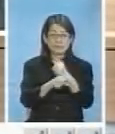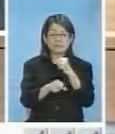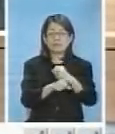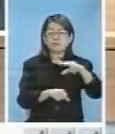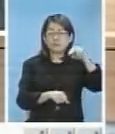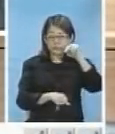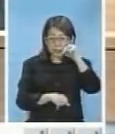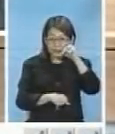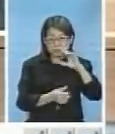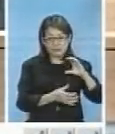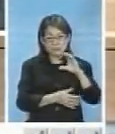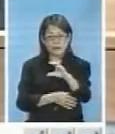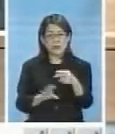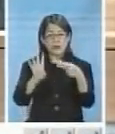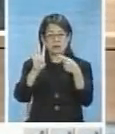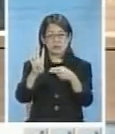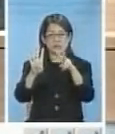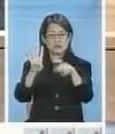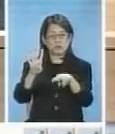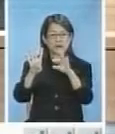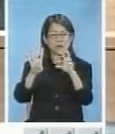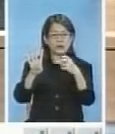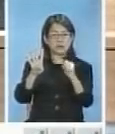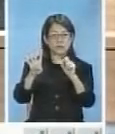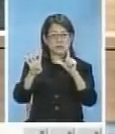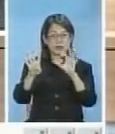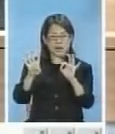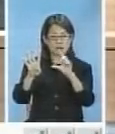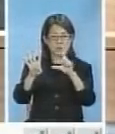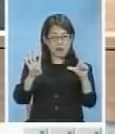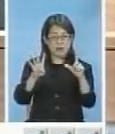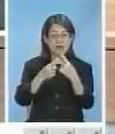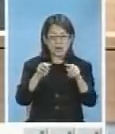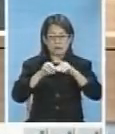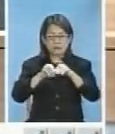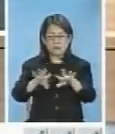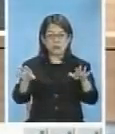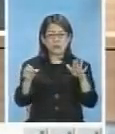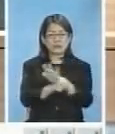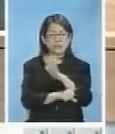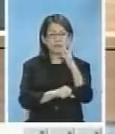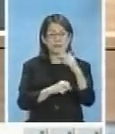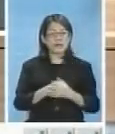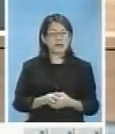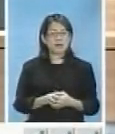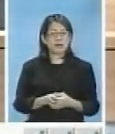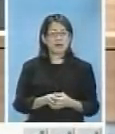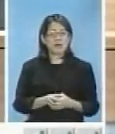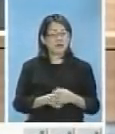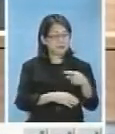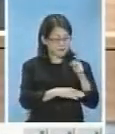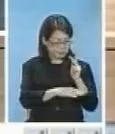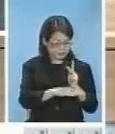ที่ 42,919 ล้านบาทเศษแต่ก็ไม่ทั่วถึงเช่นเดียวกันท่านประธานครับผม